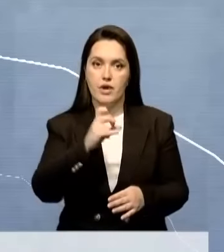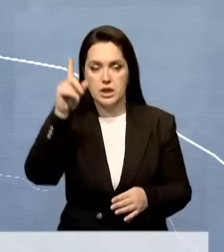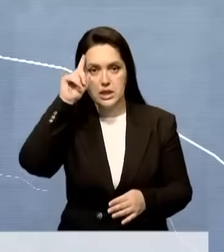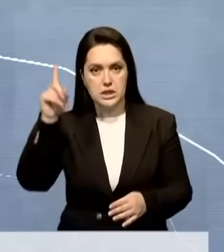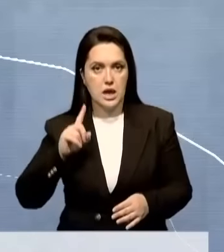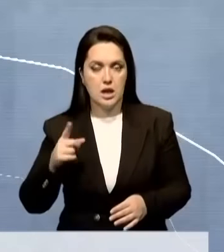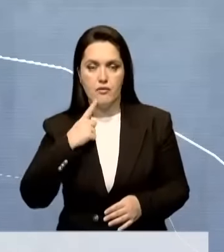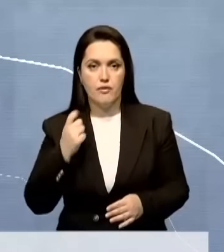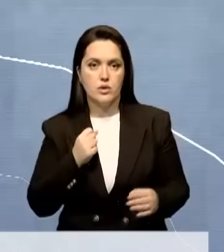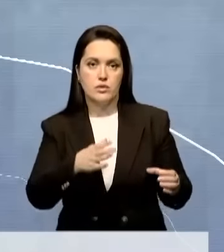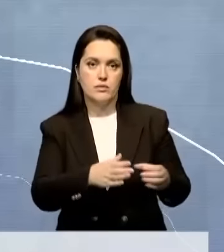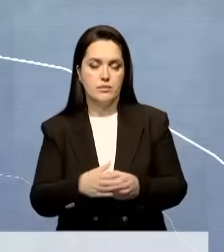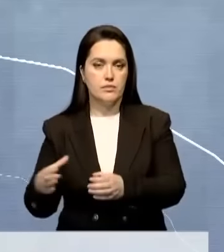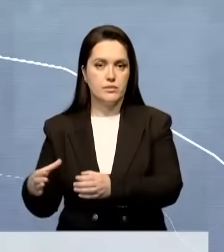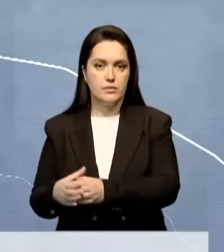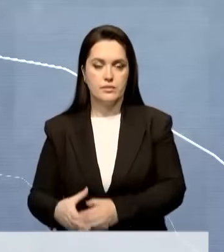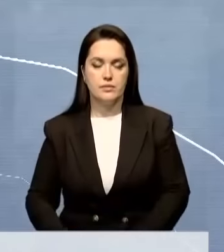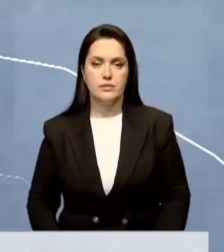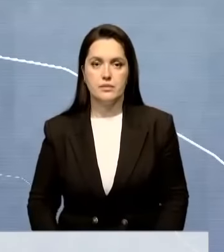израильские вооруженные силы.